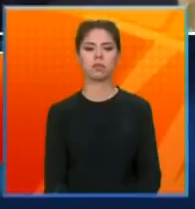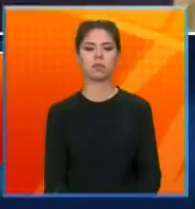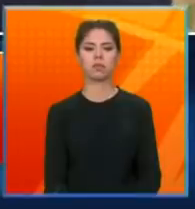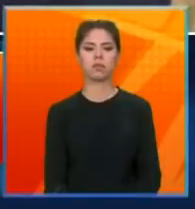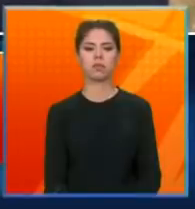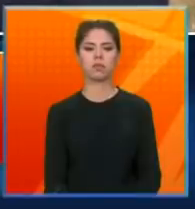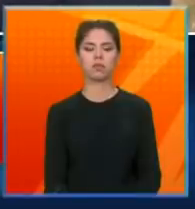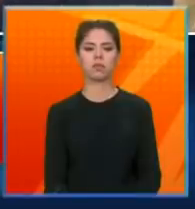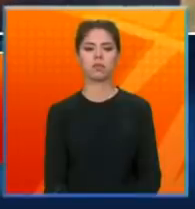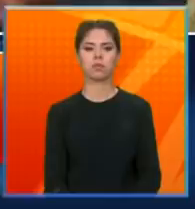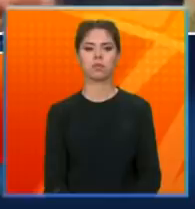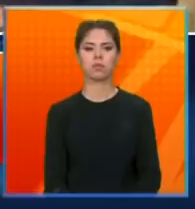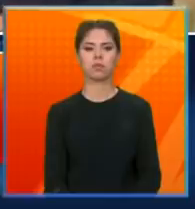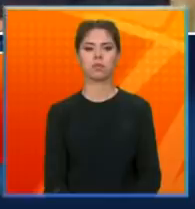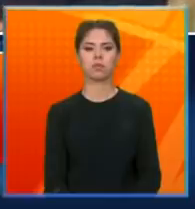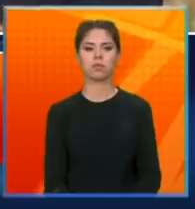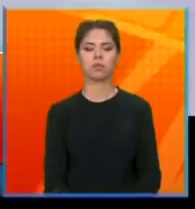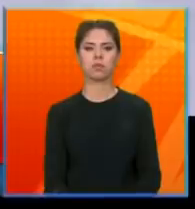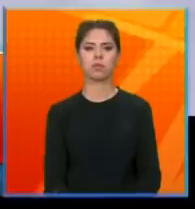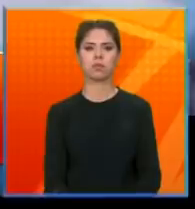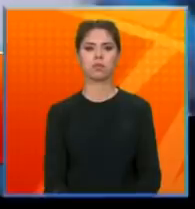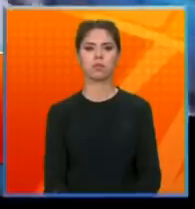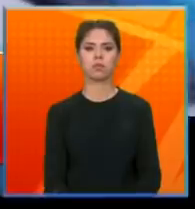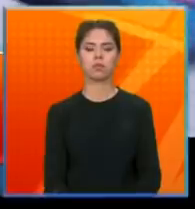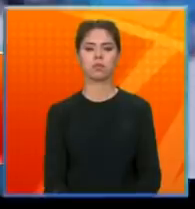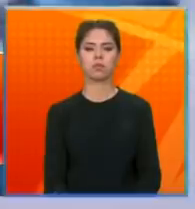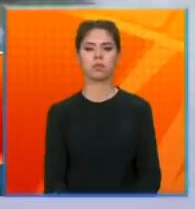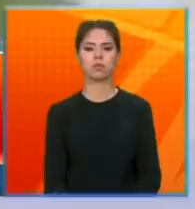çocuğumu alıp götürseydi belki de çocuğum kurtulurdu.